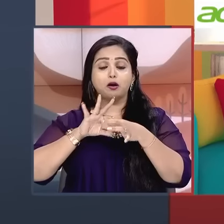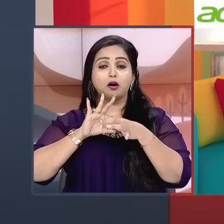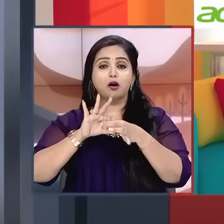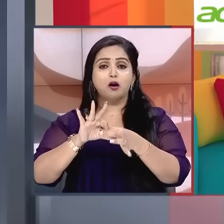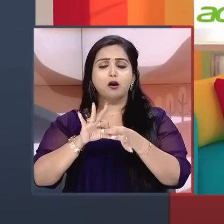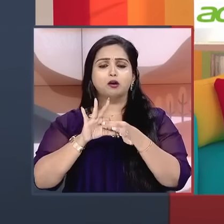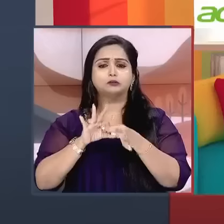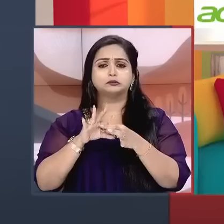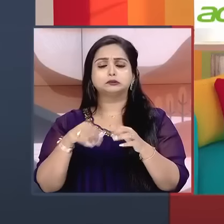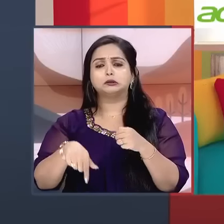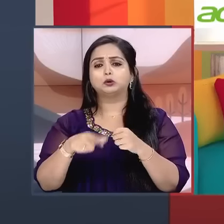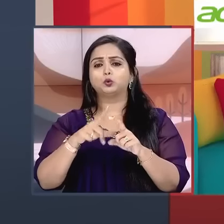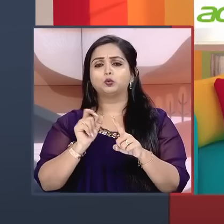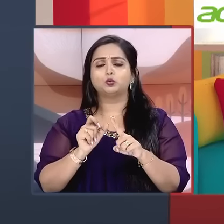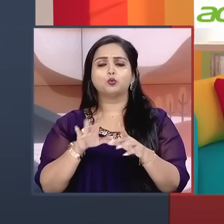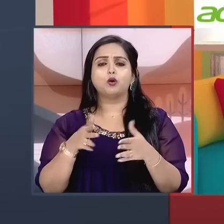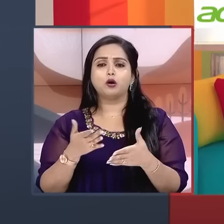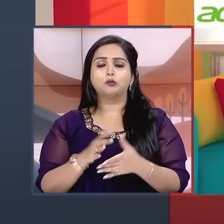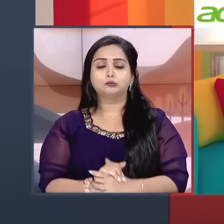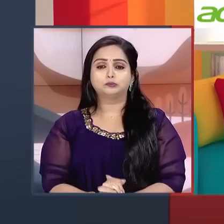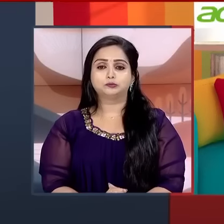നടക്കുന്നത്, എന്തുകൊണ്ടാണ്?